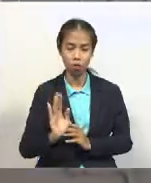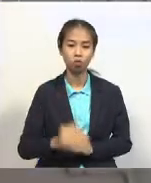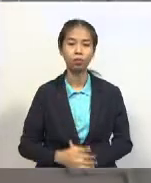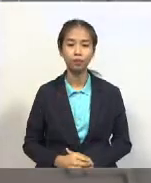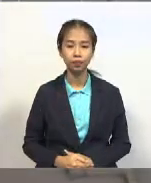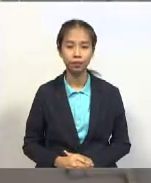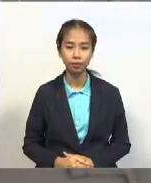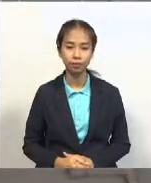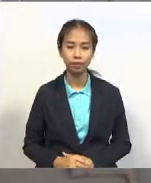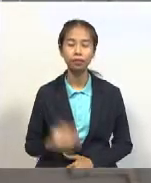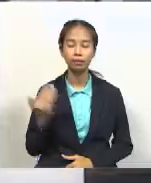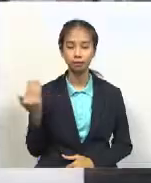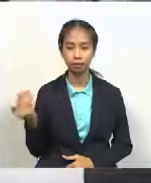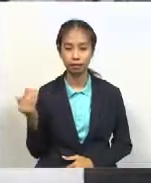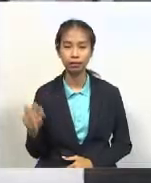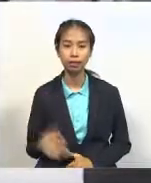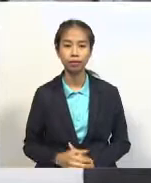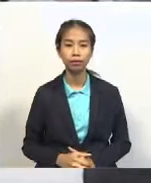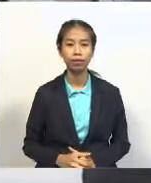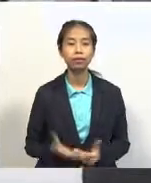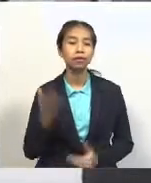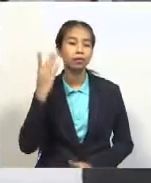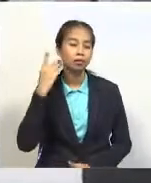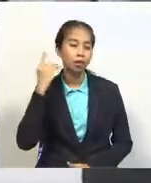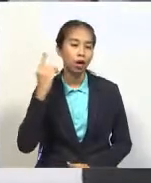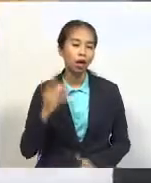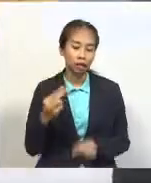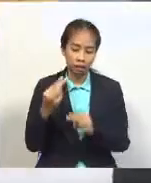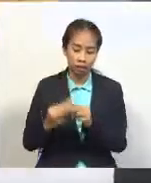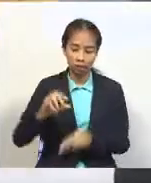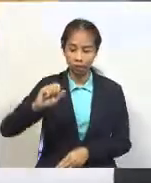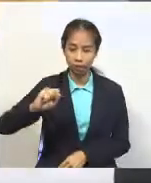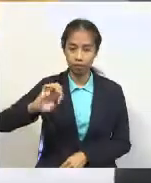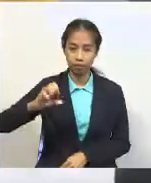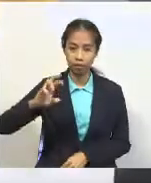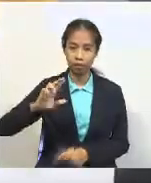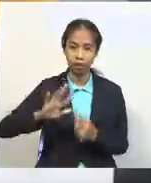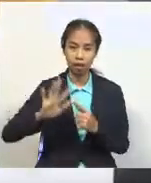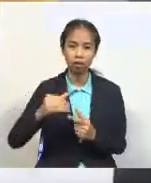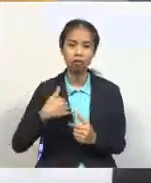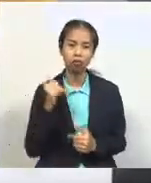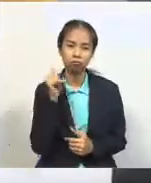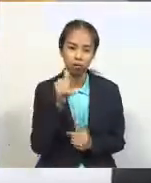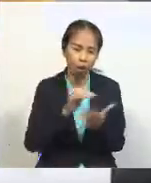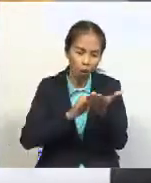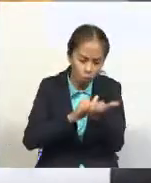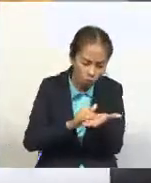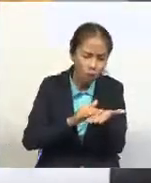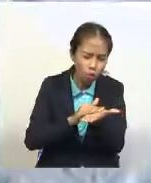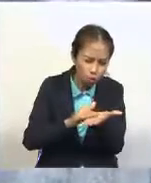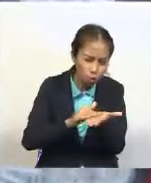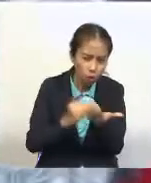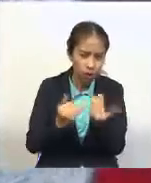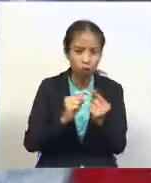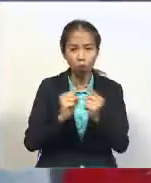ก็เป็นไปอย่างที่นายกรัฐมนตรีบอกนะครับหลังจากเกิดเหตุการณ์ขึ้นเมื่อวานนี้คุณศิระเจนจาคะก็ขอโทษเช้าขอโทษเย็นเลยนะฮะแล้วก็บอกว่าเ